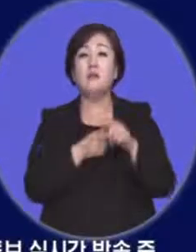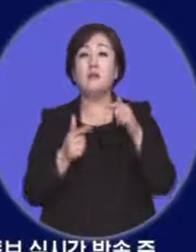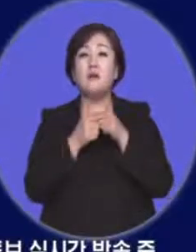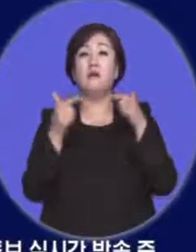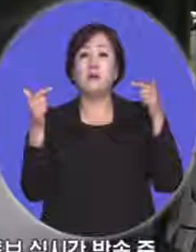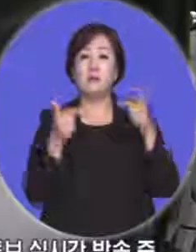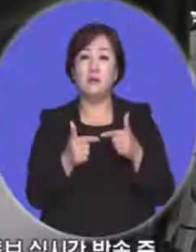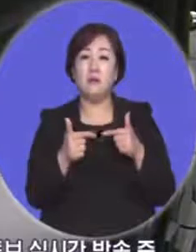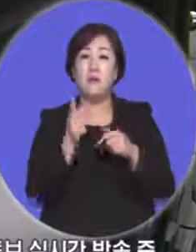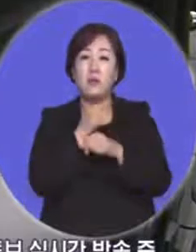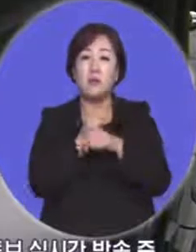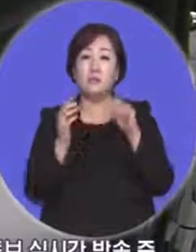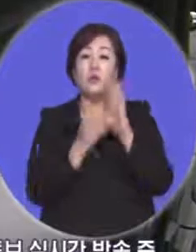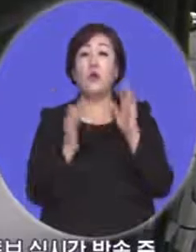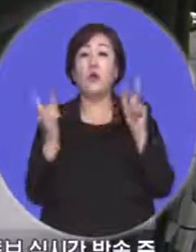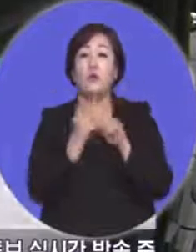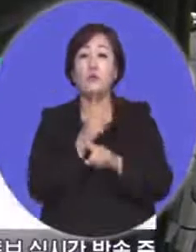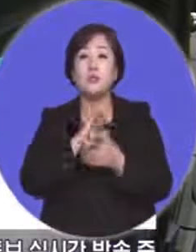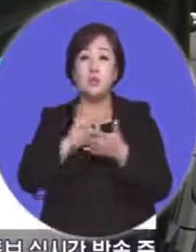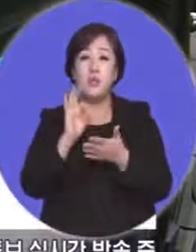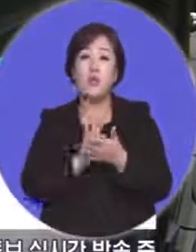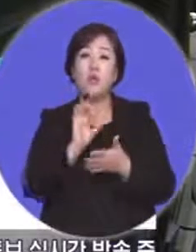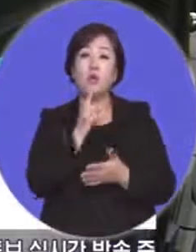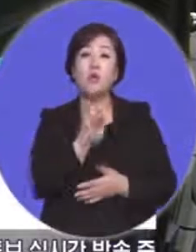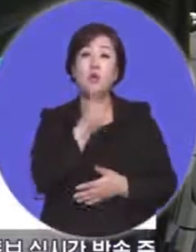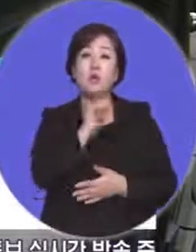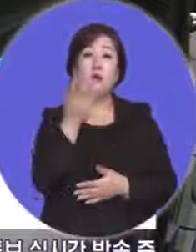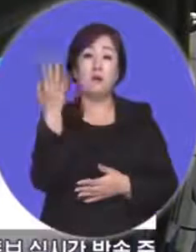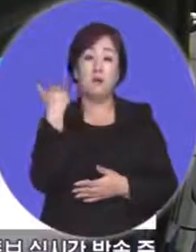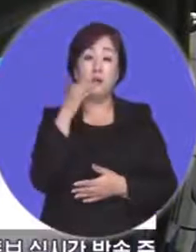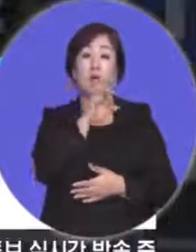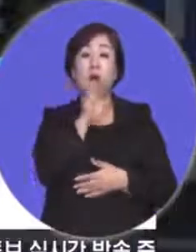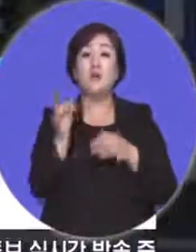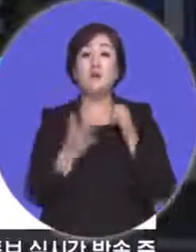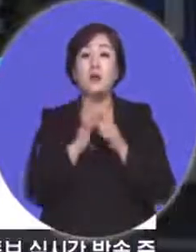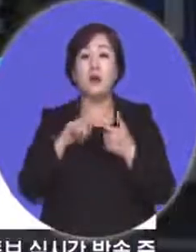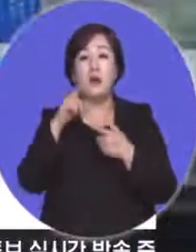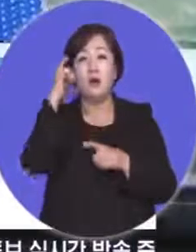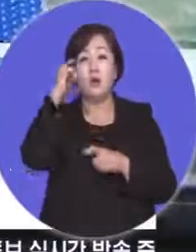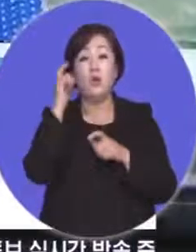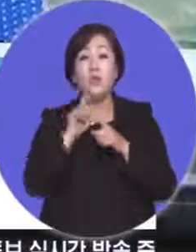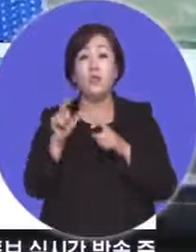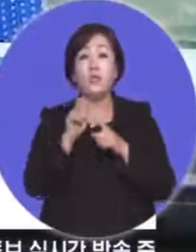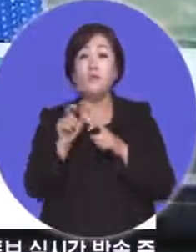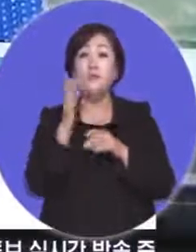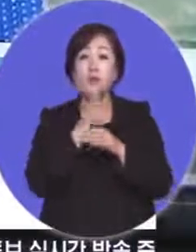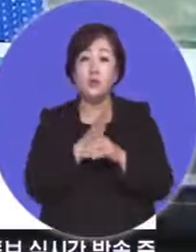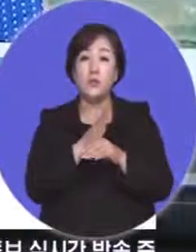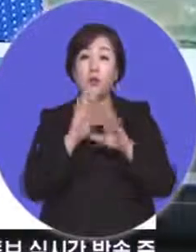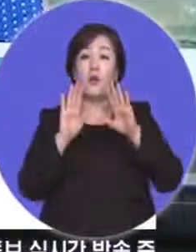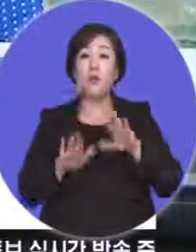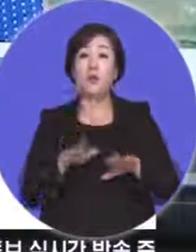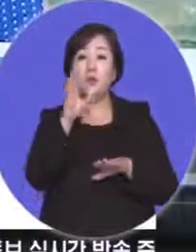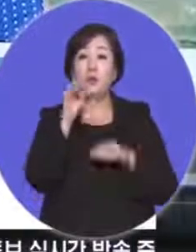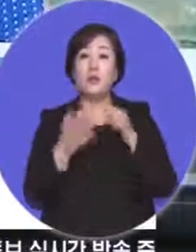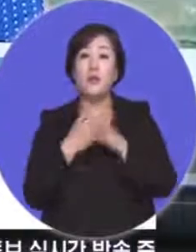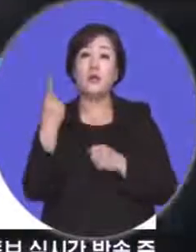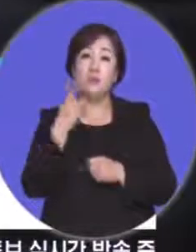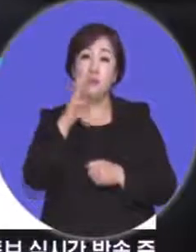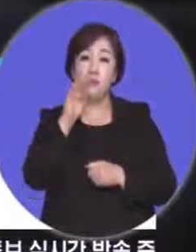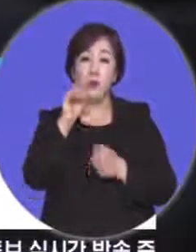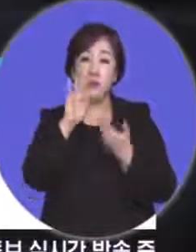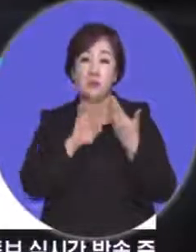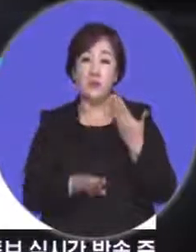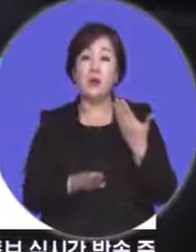절감했습니다. 교체 비용이 한 학교 1억 정도씩 들어서 굉장히 고민을 많이 했었는데 오늘 여기 와서 들으니까 1,000만 원